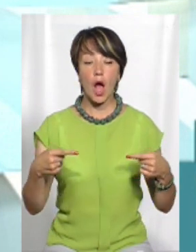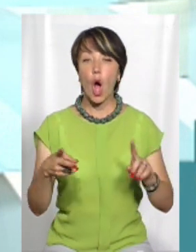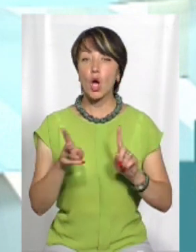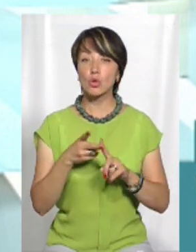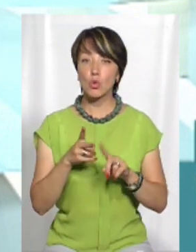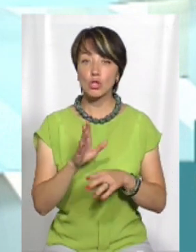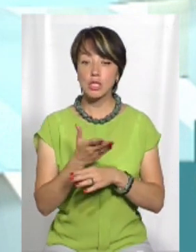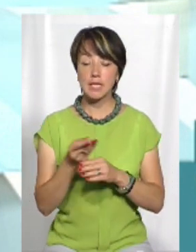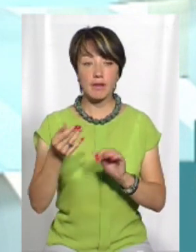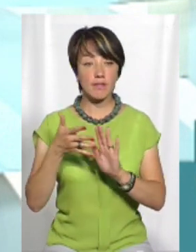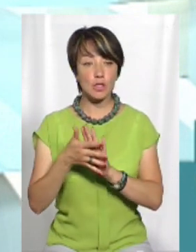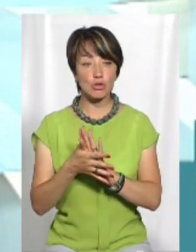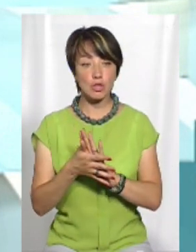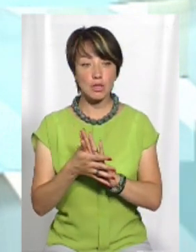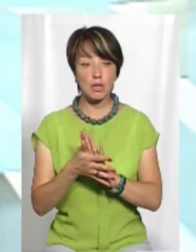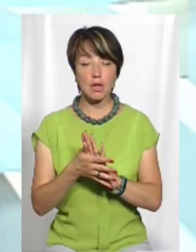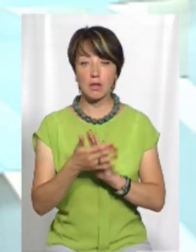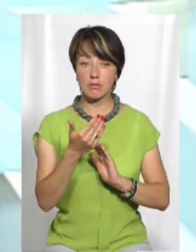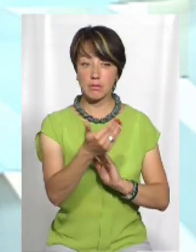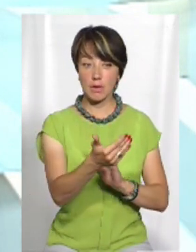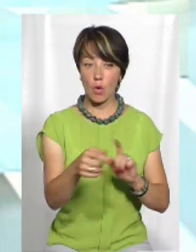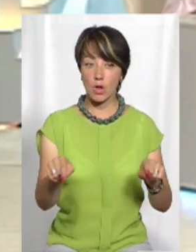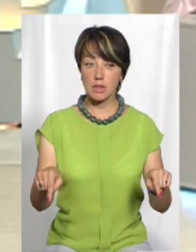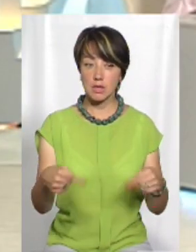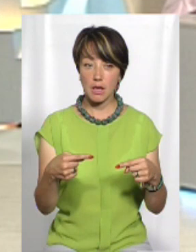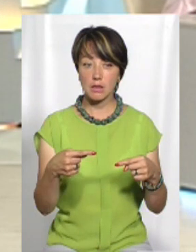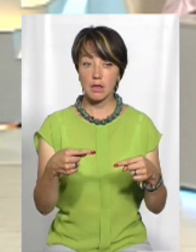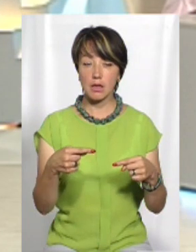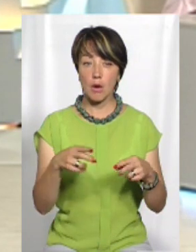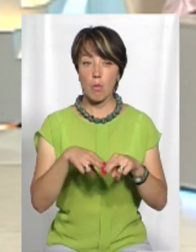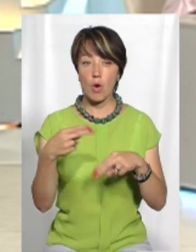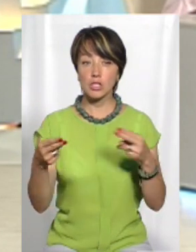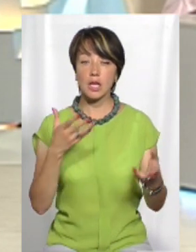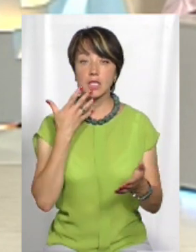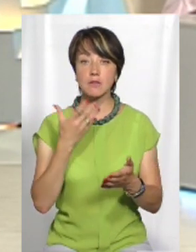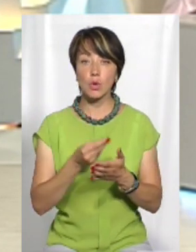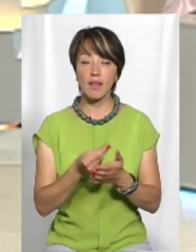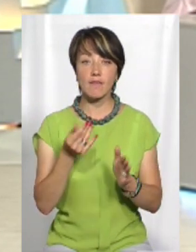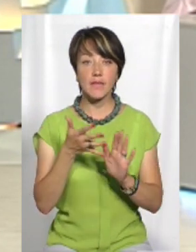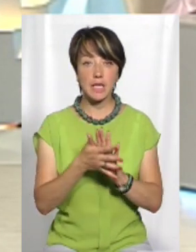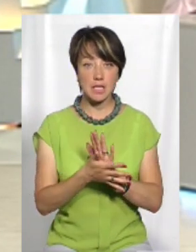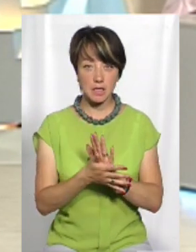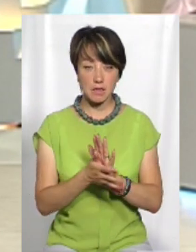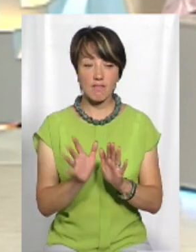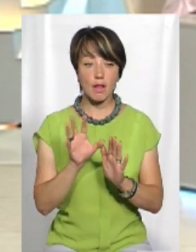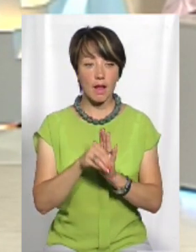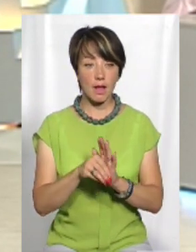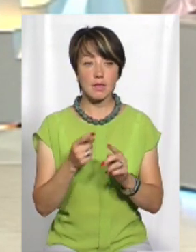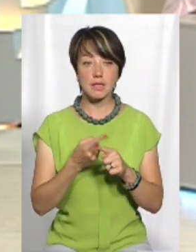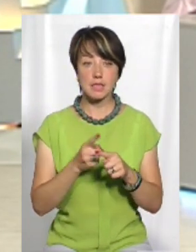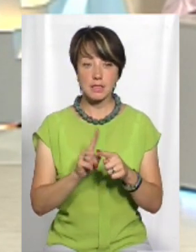Друга частина йшла ось організаторам, які їх погашали ось ті свої витрати, які вони вклали. А